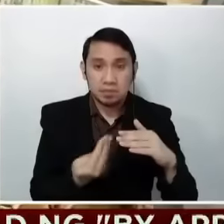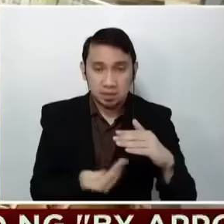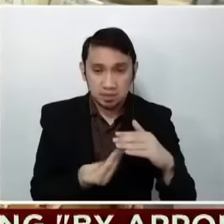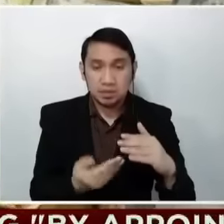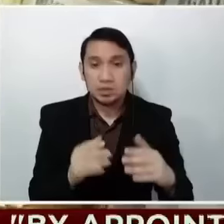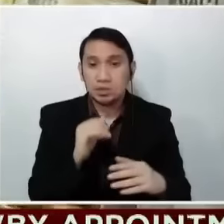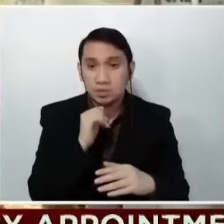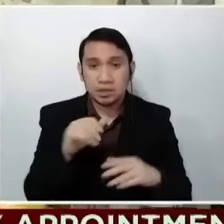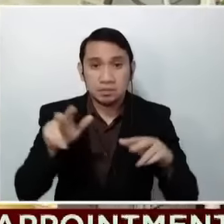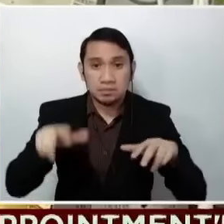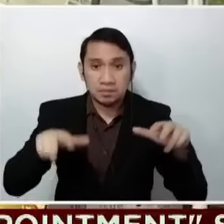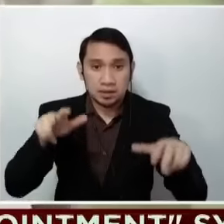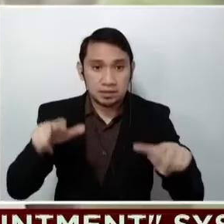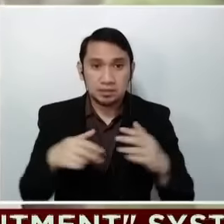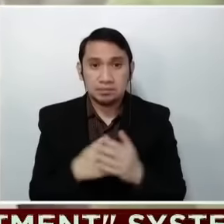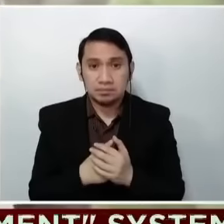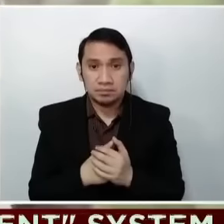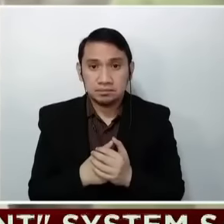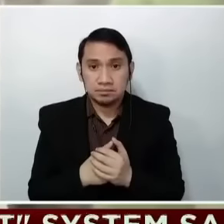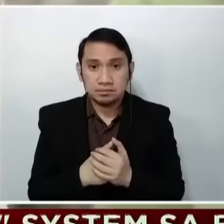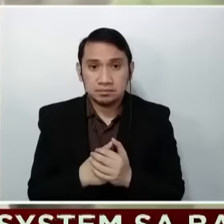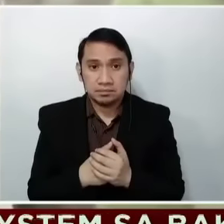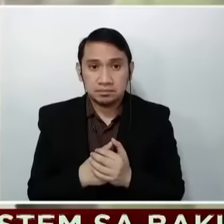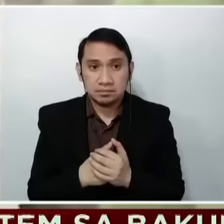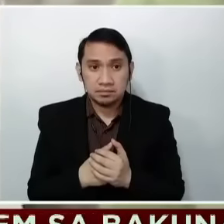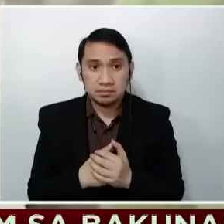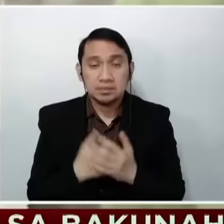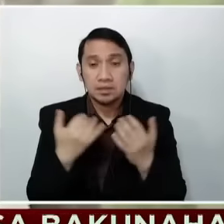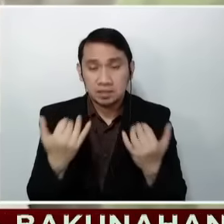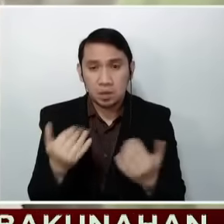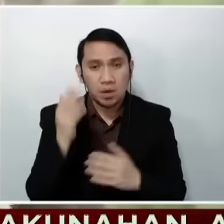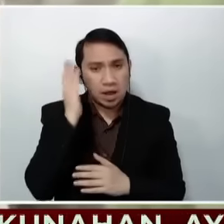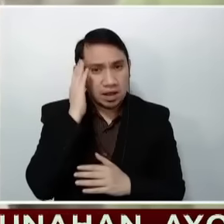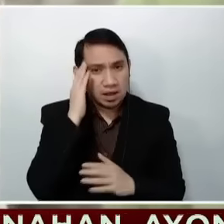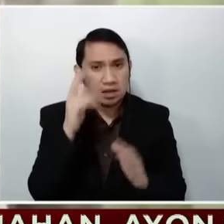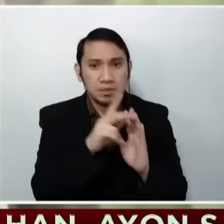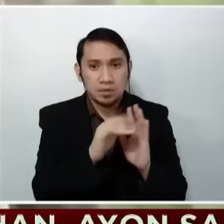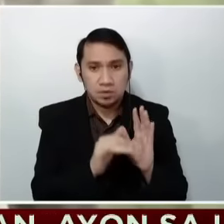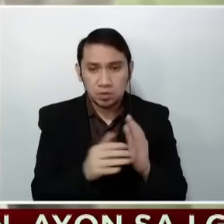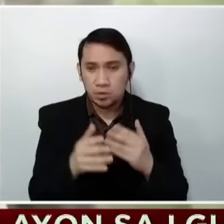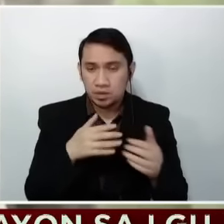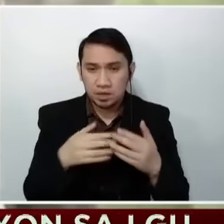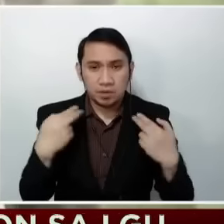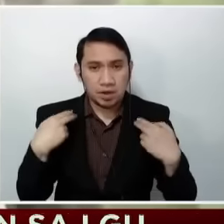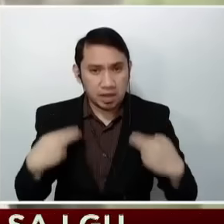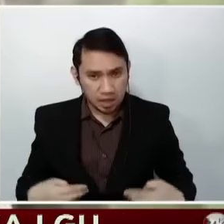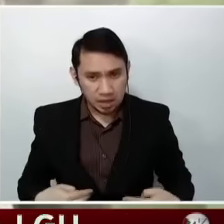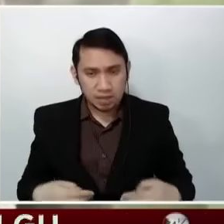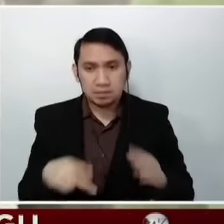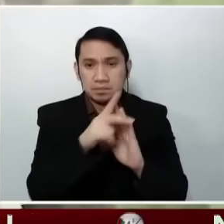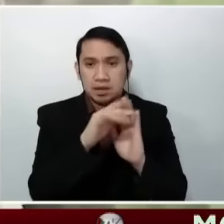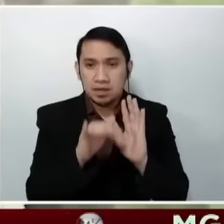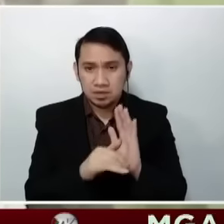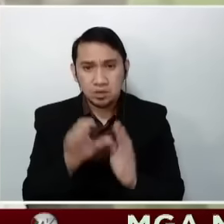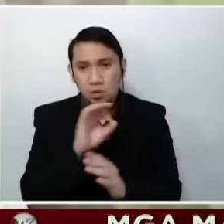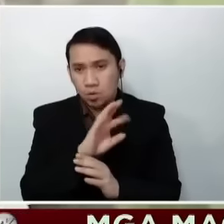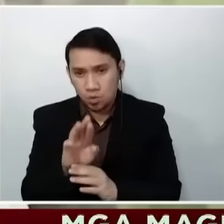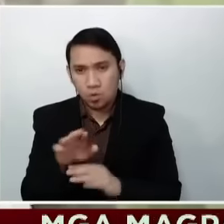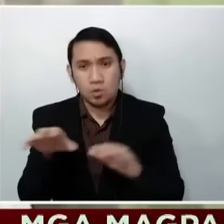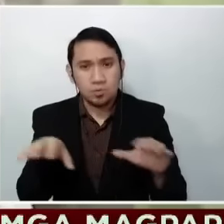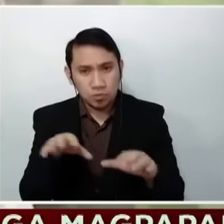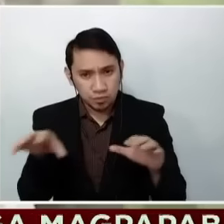iwas panic buying at hoarding. Alam na natin lahat ng protocols, whether health protocols yan or movement ng goods or